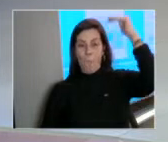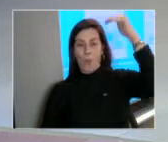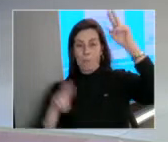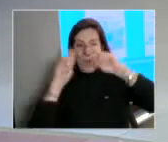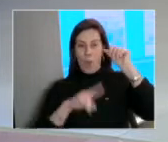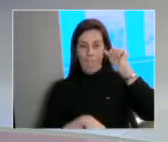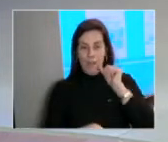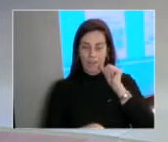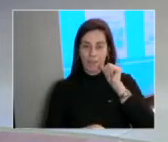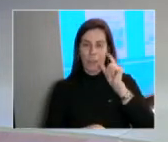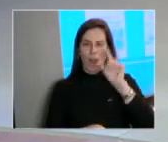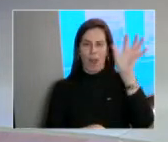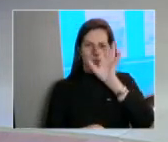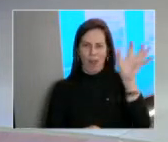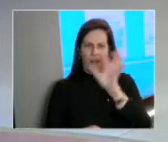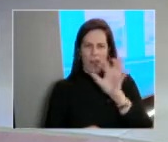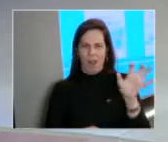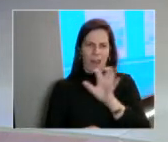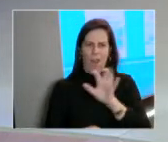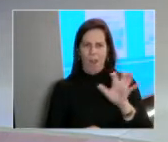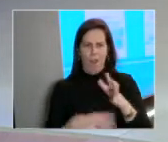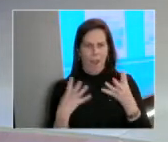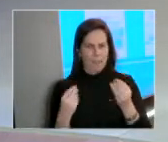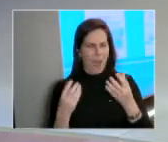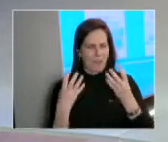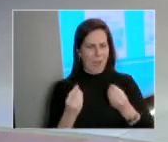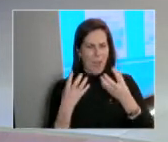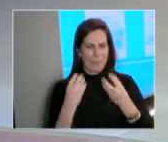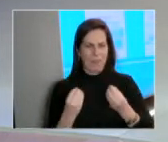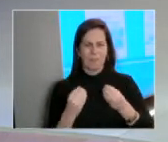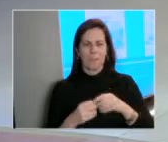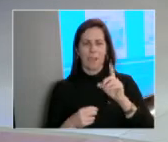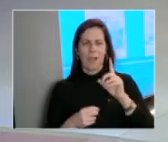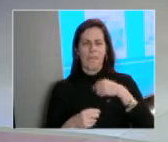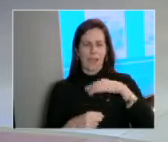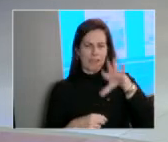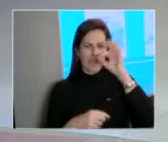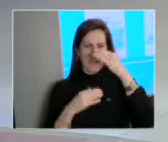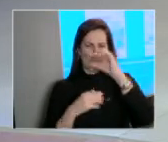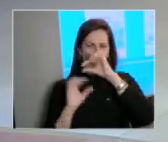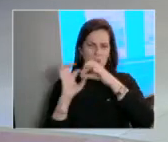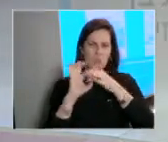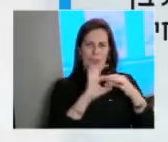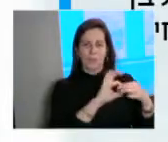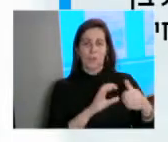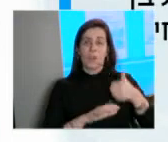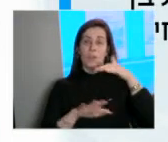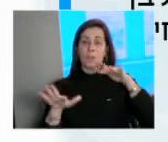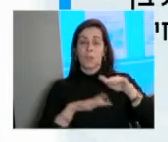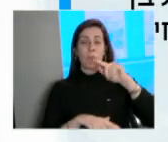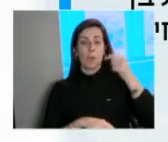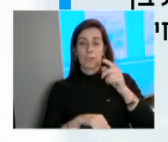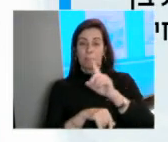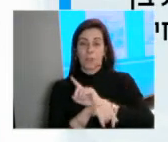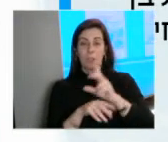יעלון. נכון שזה פוסט מאוד ארוך שהוא העלה אתמול בפייסבוק, אבל נצטט רק משפט ראשון שלו: לראש ממשלת